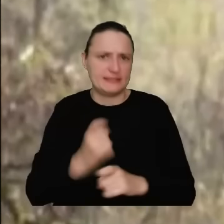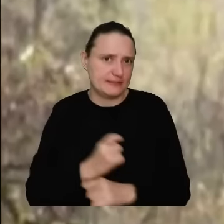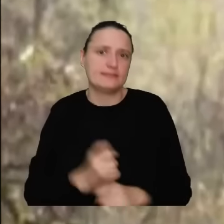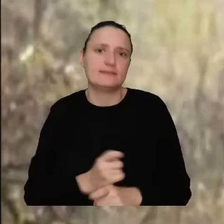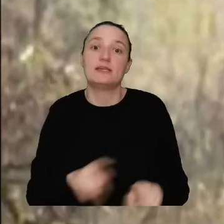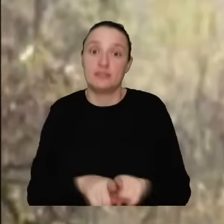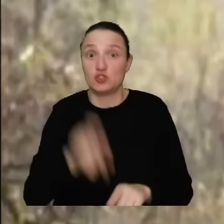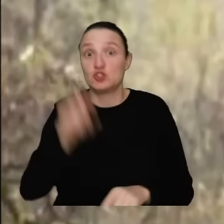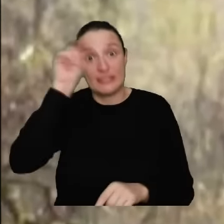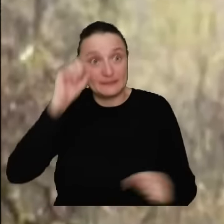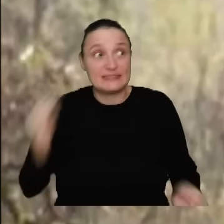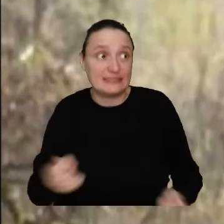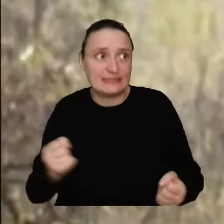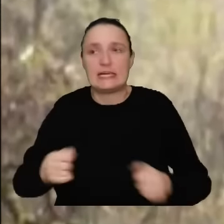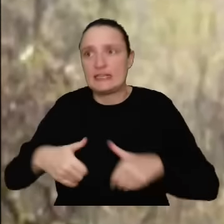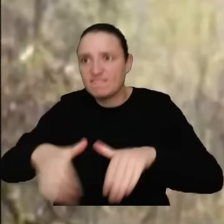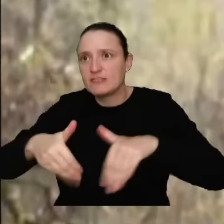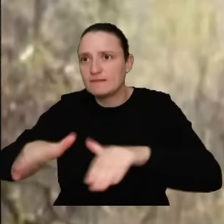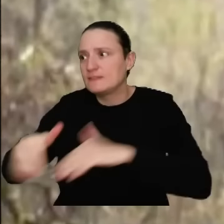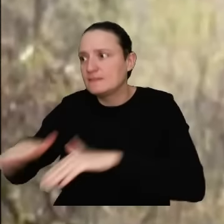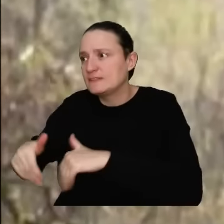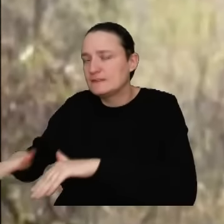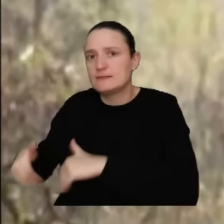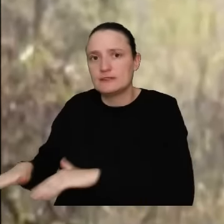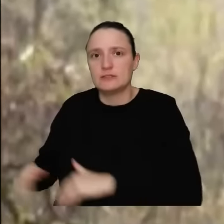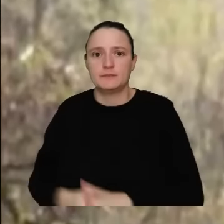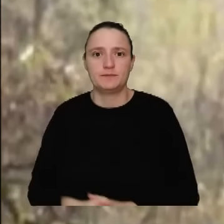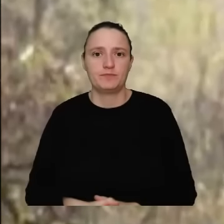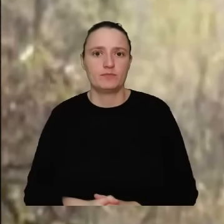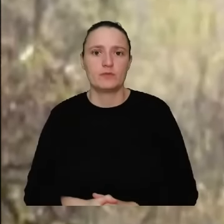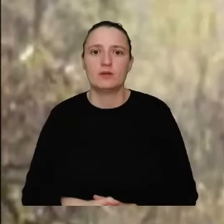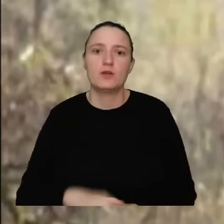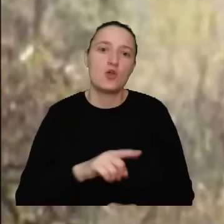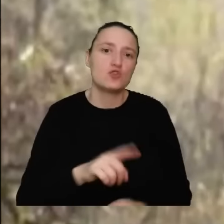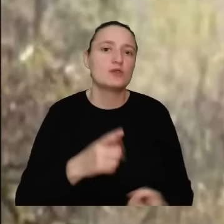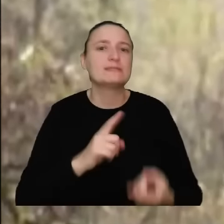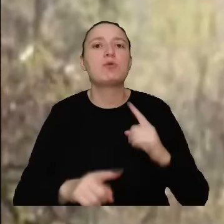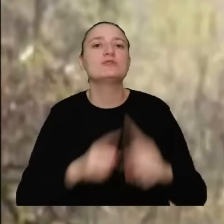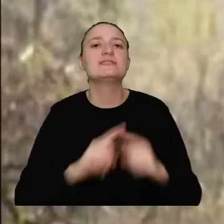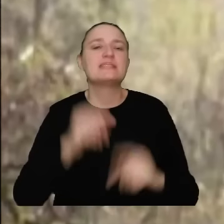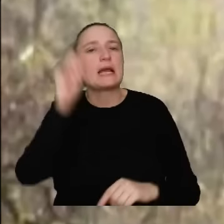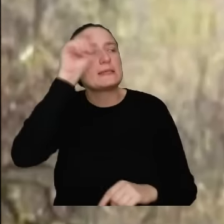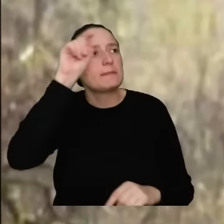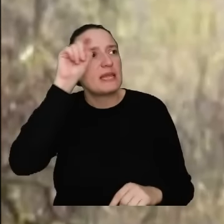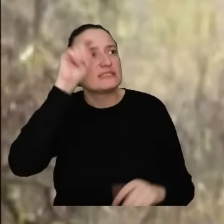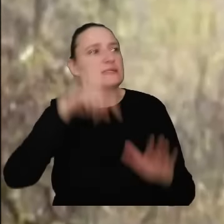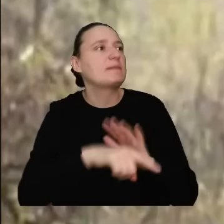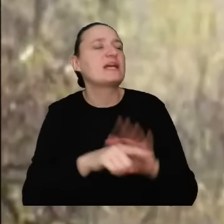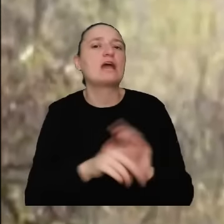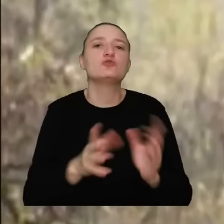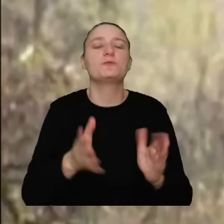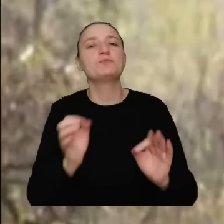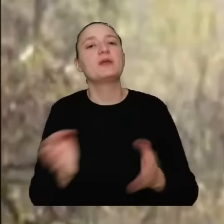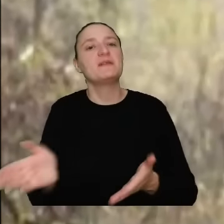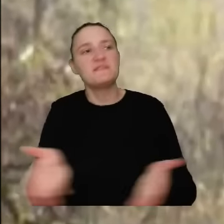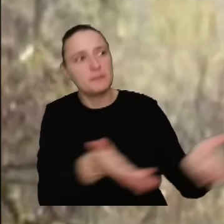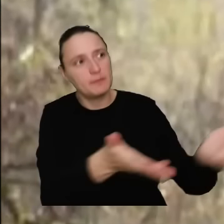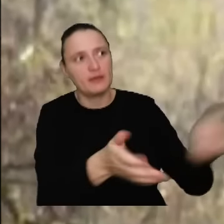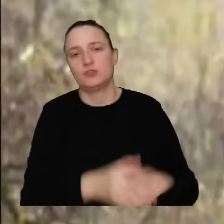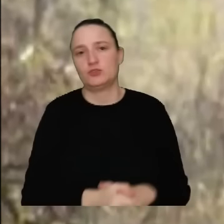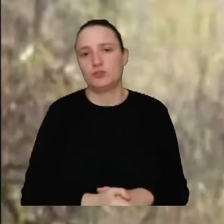starają się wypychać, wypraszać, żeby powiedzieć językiem polityki niemieckiej, migrantów. W tej chwili w Niemczech